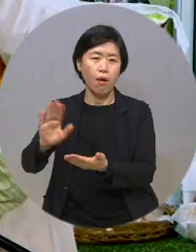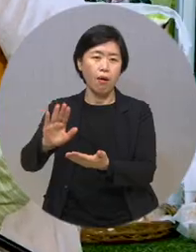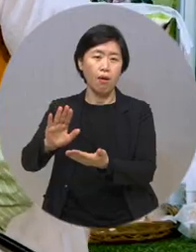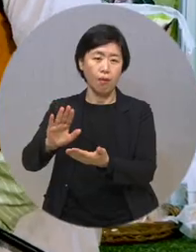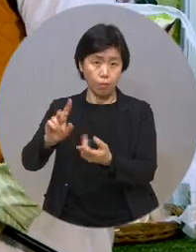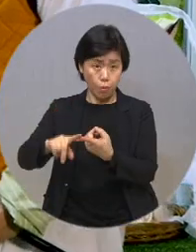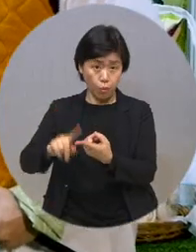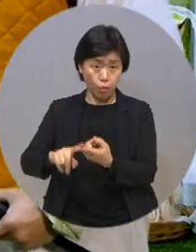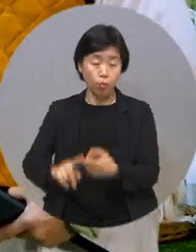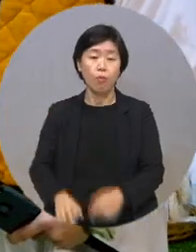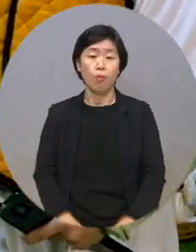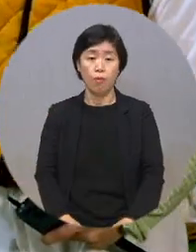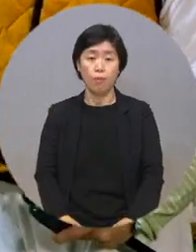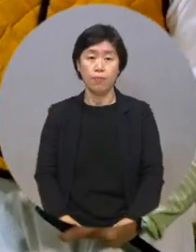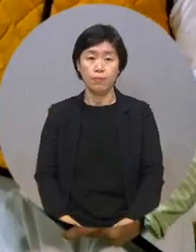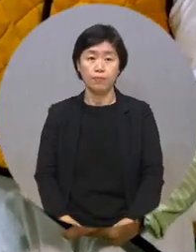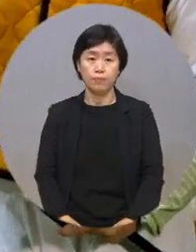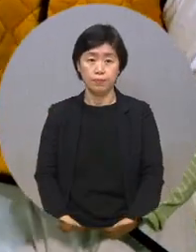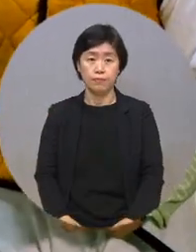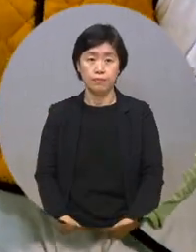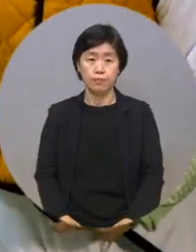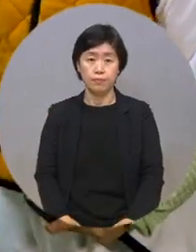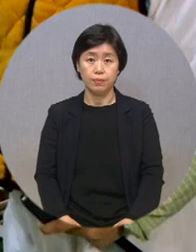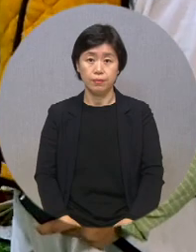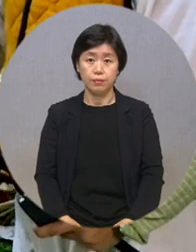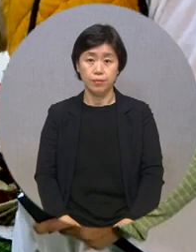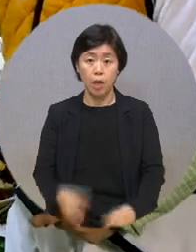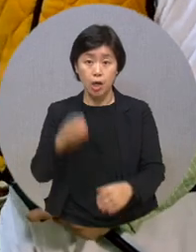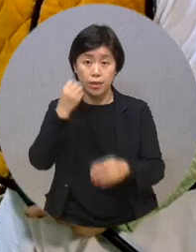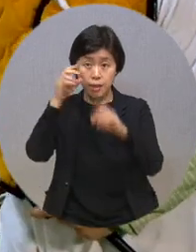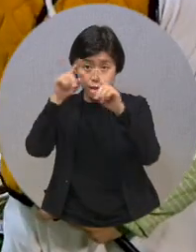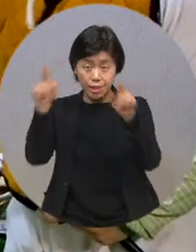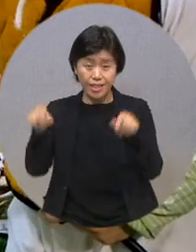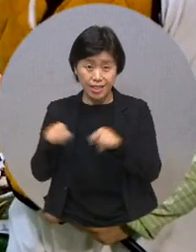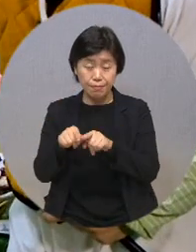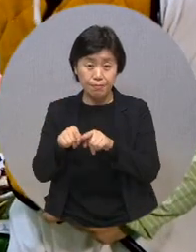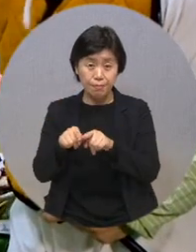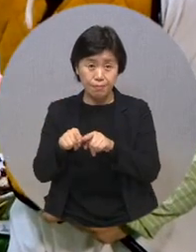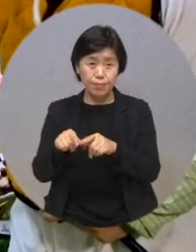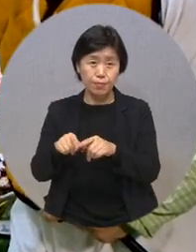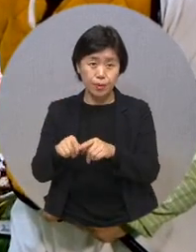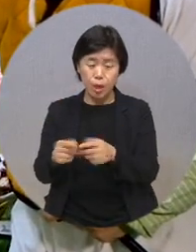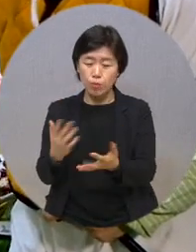생김! 그 윤기가! 생김 좋았어요. 얘는 아. 생김, 저는 잘생김.